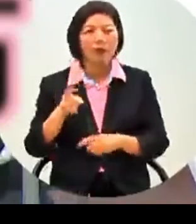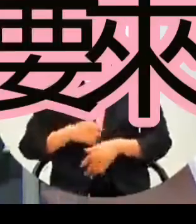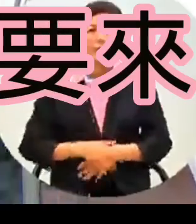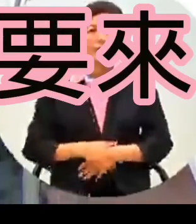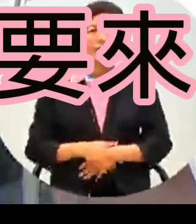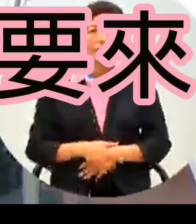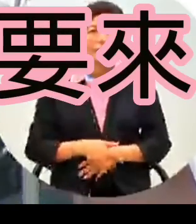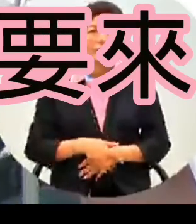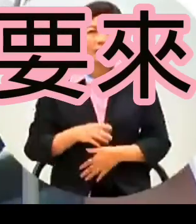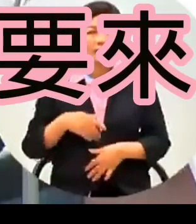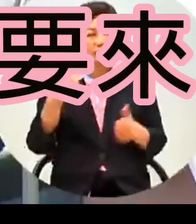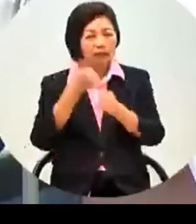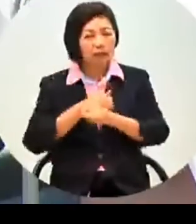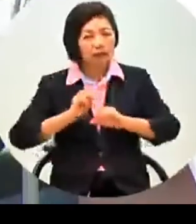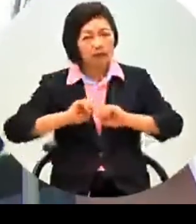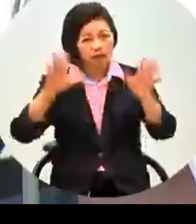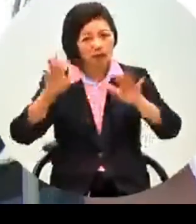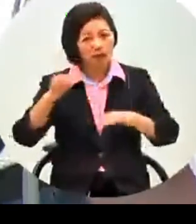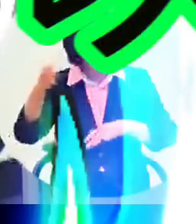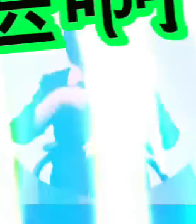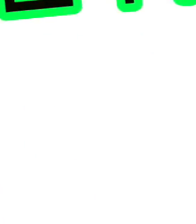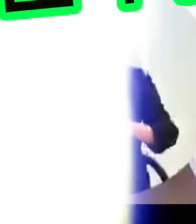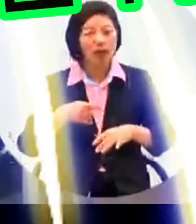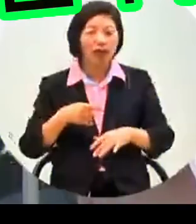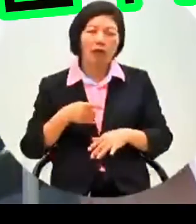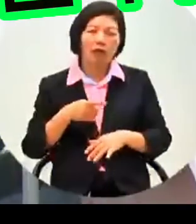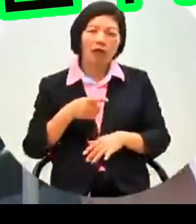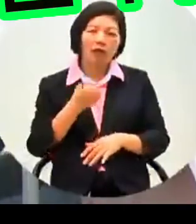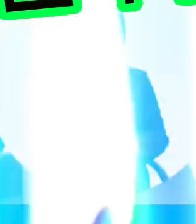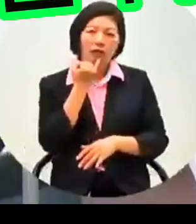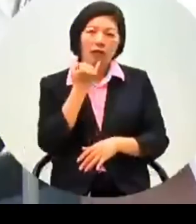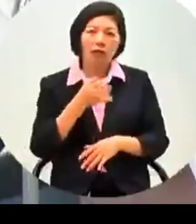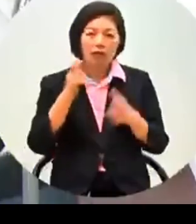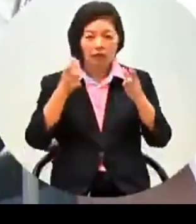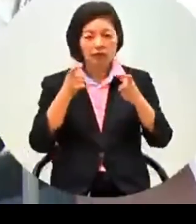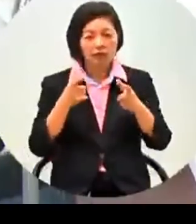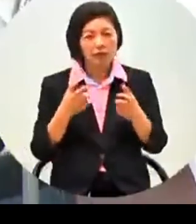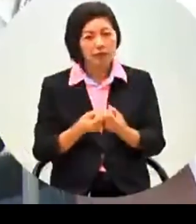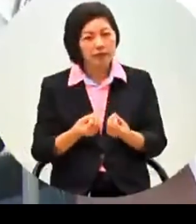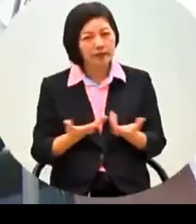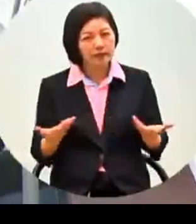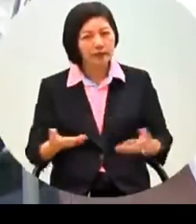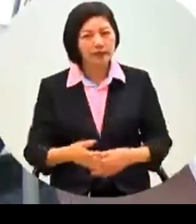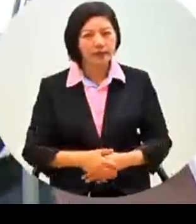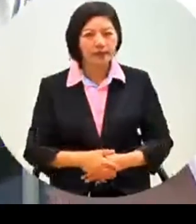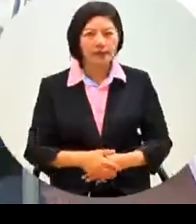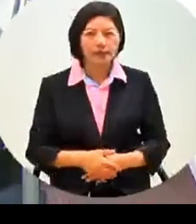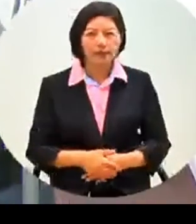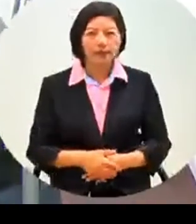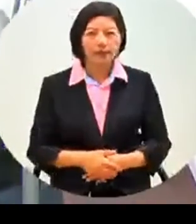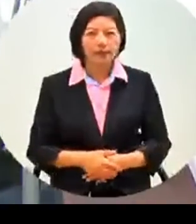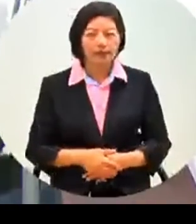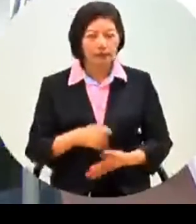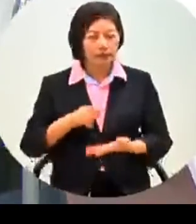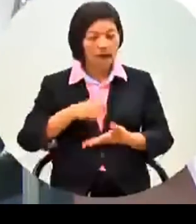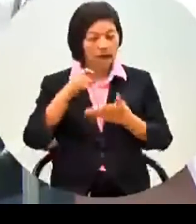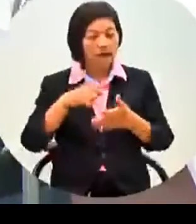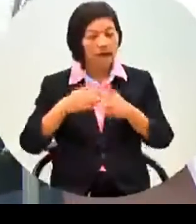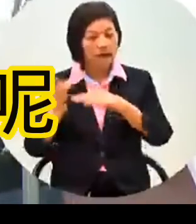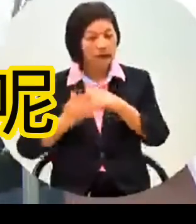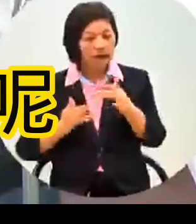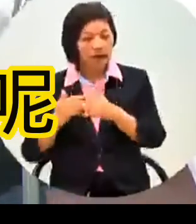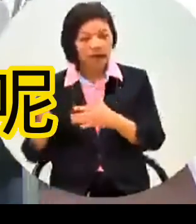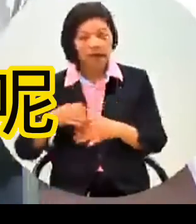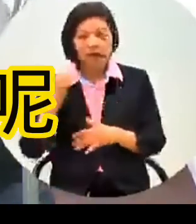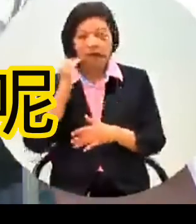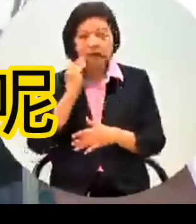只能够代替他宣布要来。 我们把环境做好。 那高雄人情何以堪啊？ 最好的协助。 那你提供最好的协助，怎么他还是不